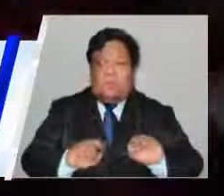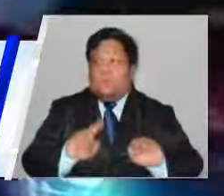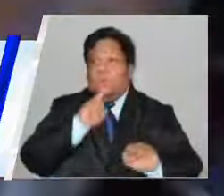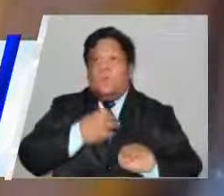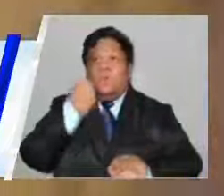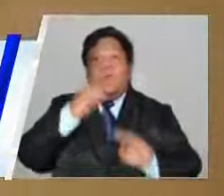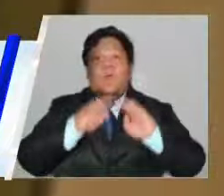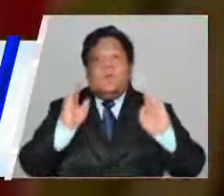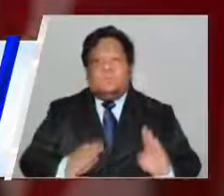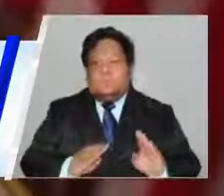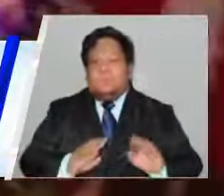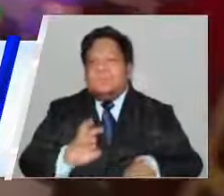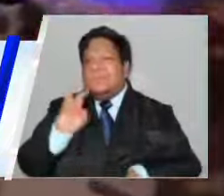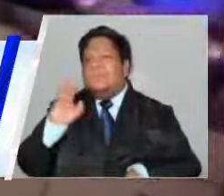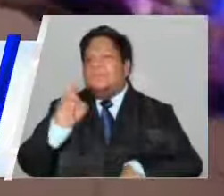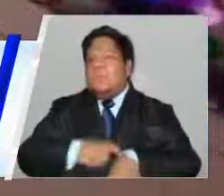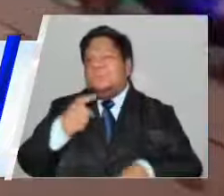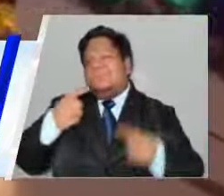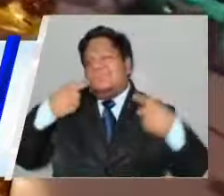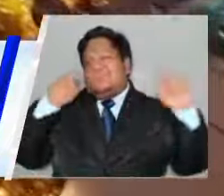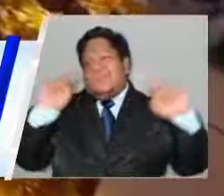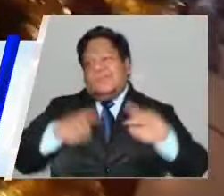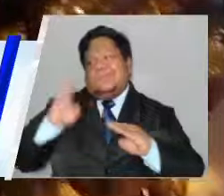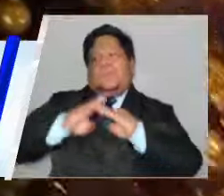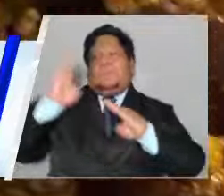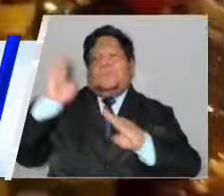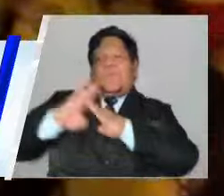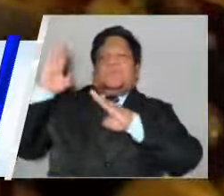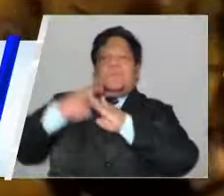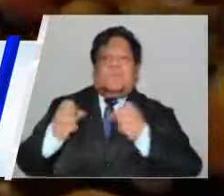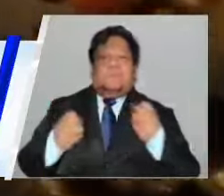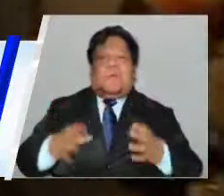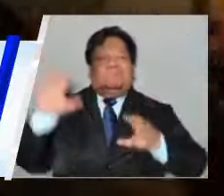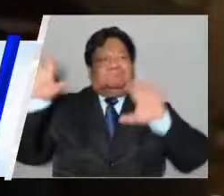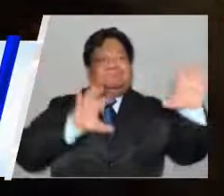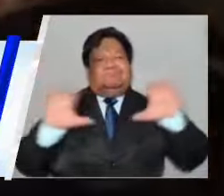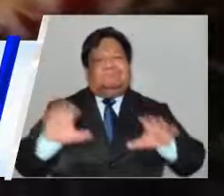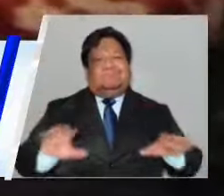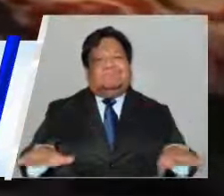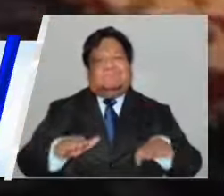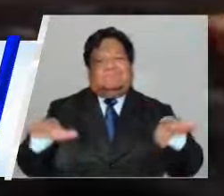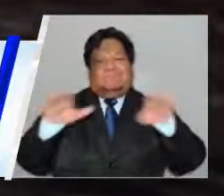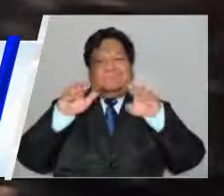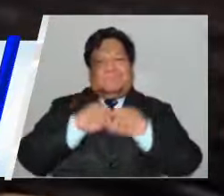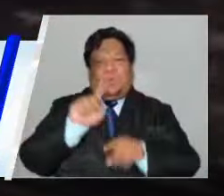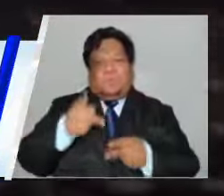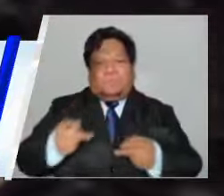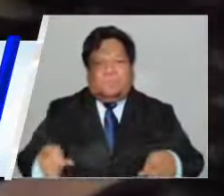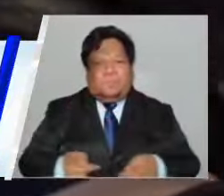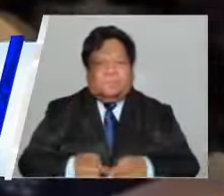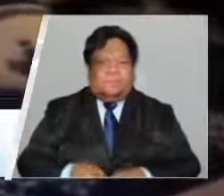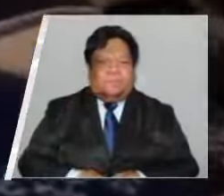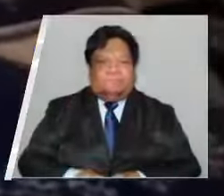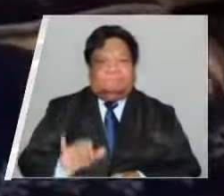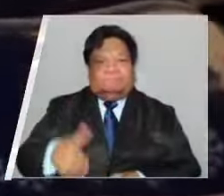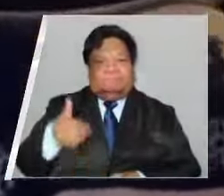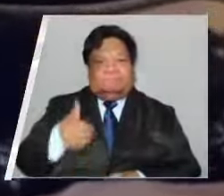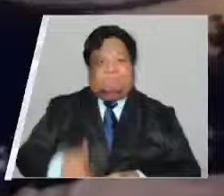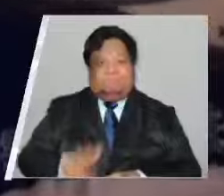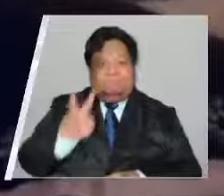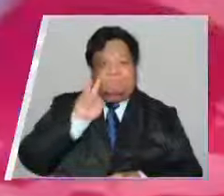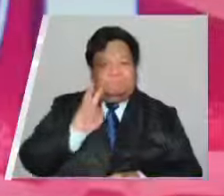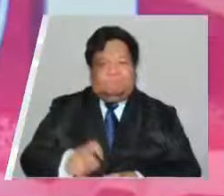na-break ang parehong record para sa pinakamaraming decorated Christmas tree sa isang lugar. Para sa GMA Integrated News, Raffy Tima